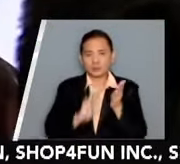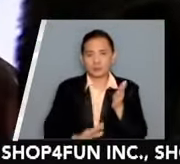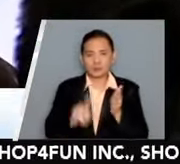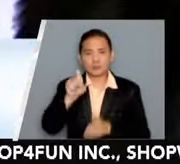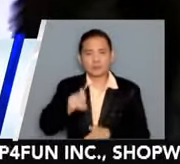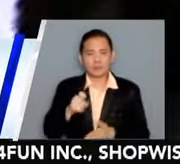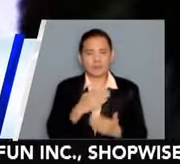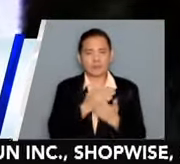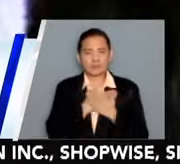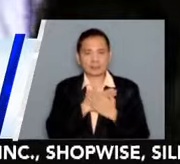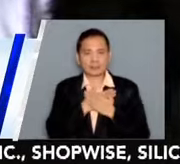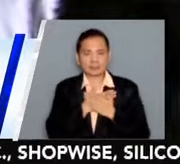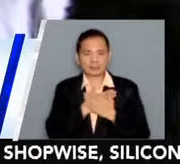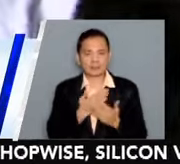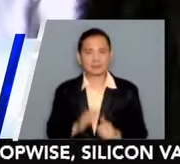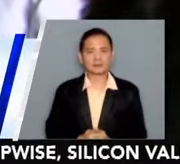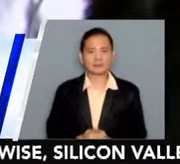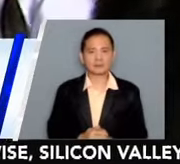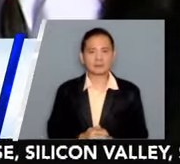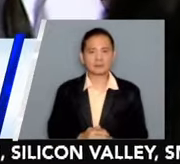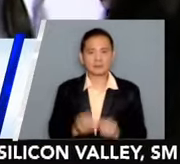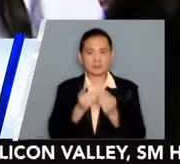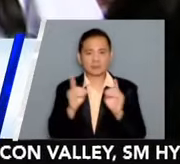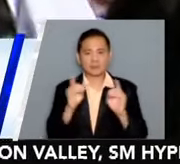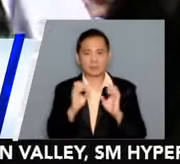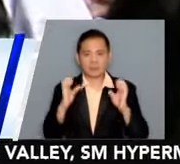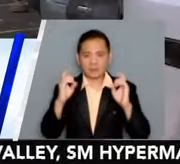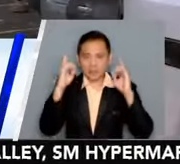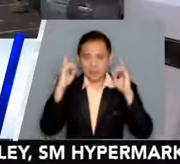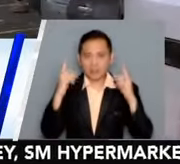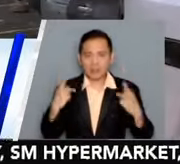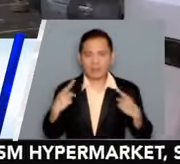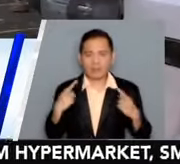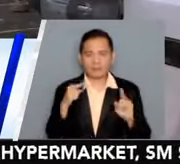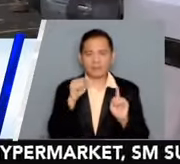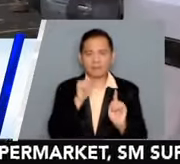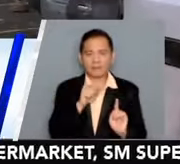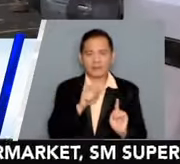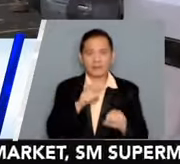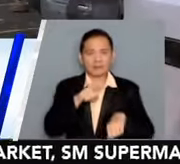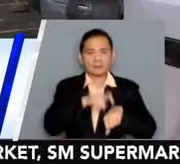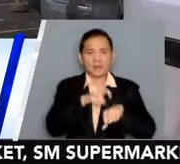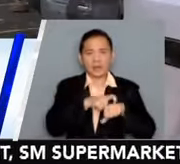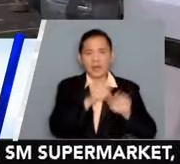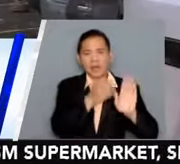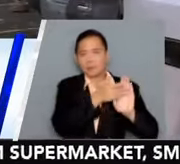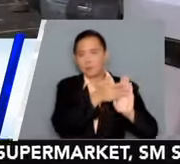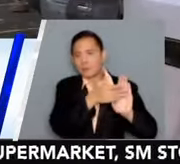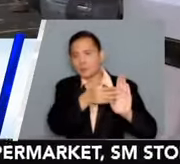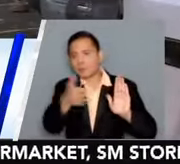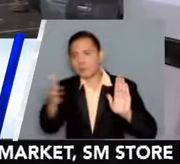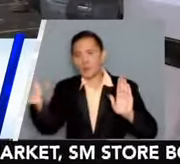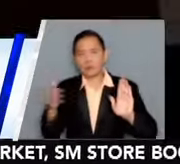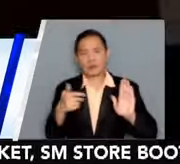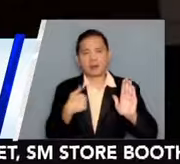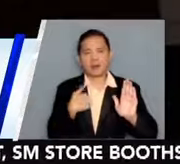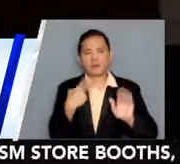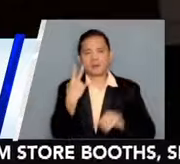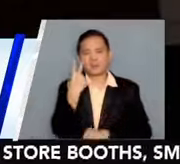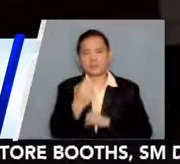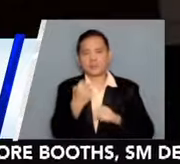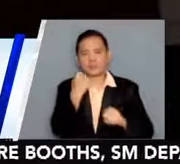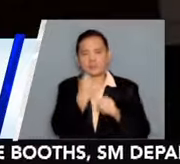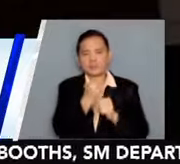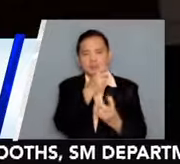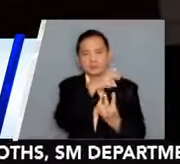pahayag naman ng DepEd, mula sa 5 taong na unang timeline, gagawin 2 taon na lang ang magiging transition period.